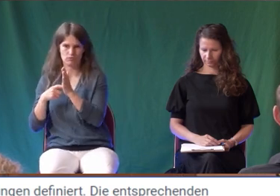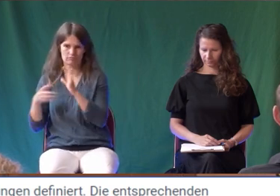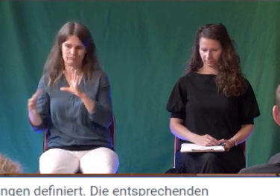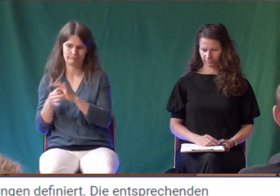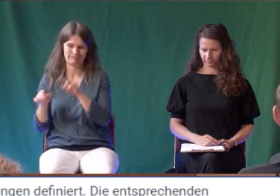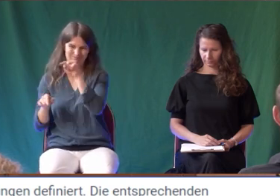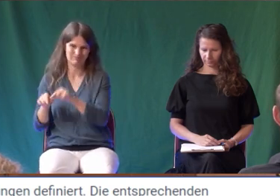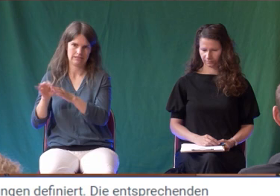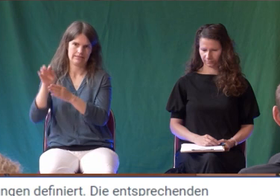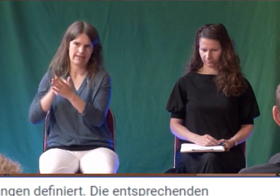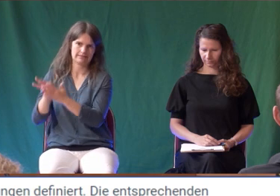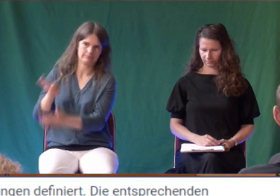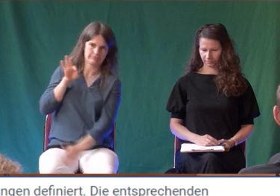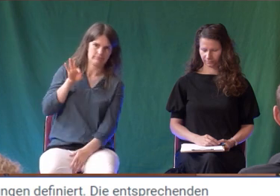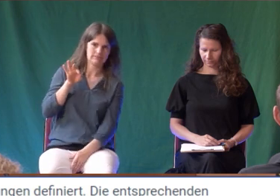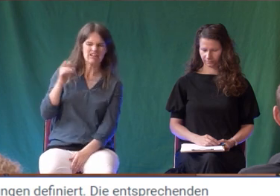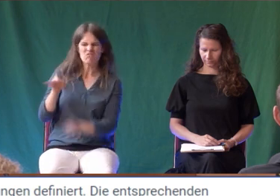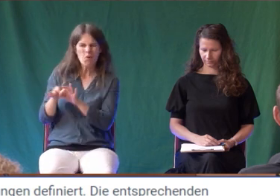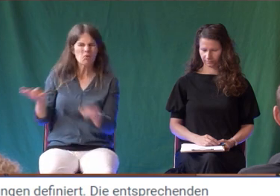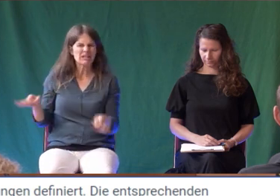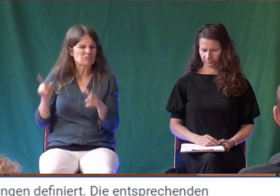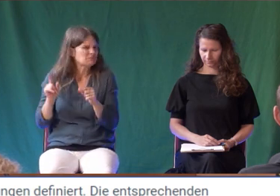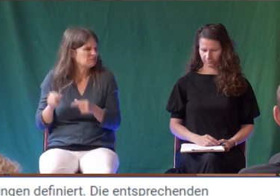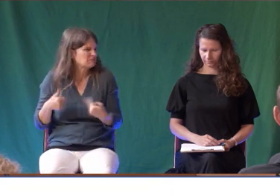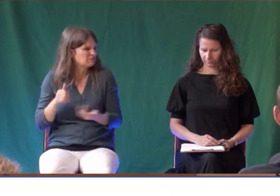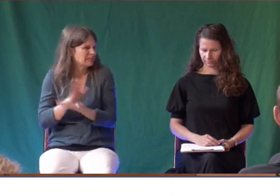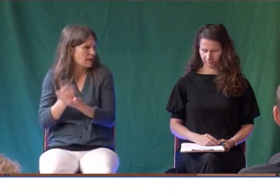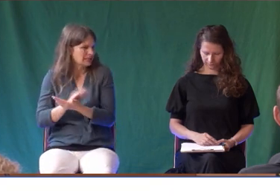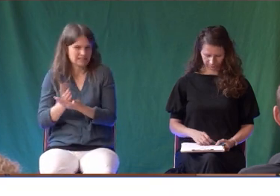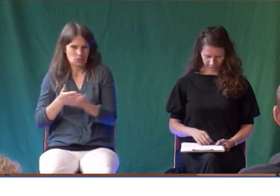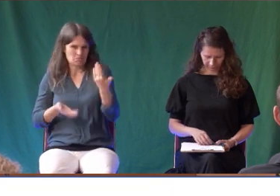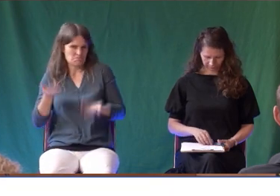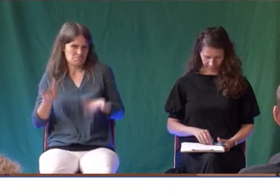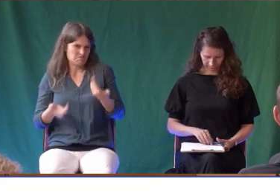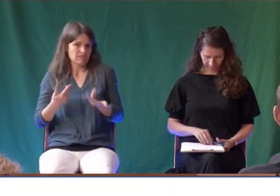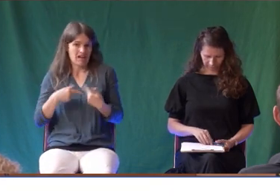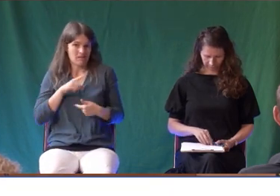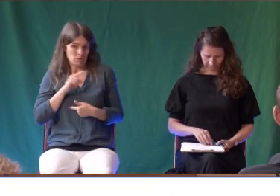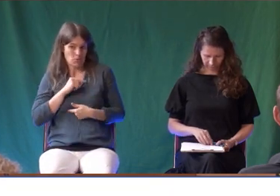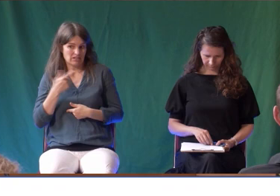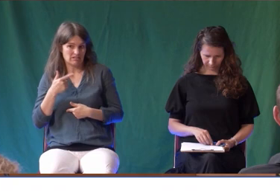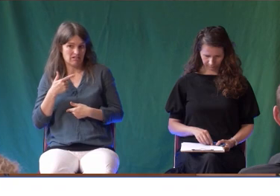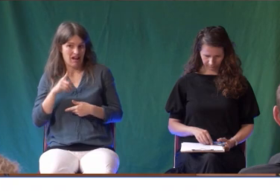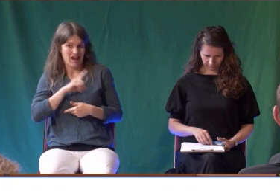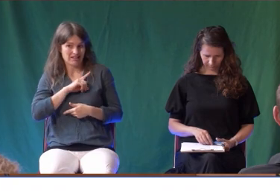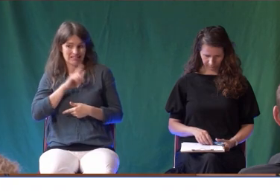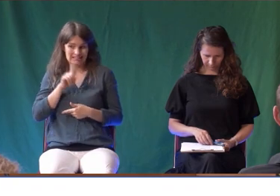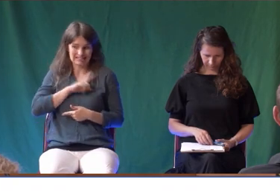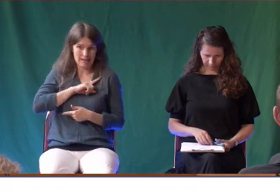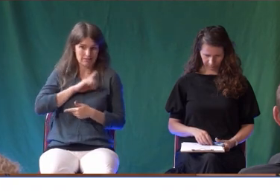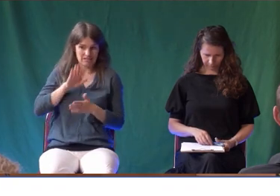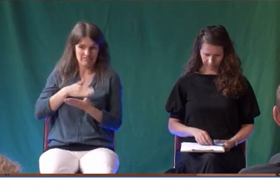ja die kann man interpretieren nach dem Willen des Lehrers heißt das alles ist schon gut